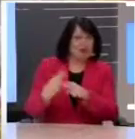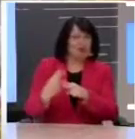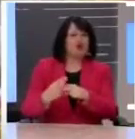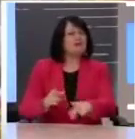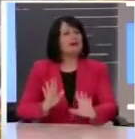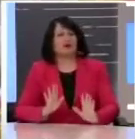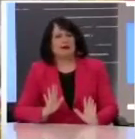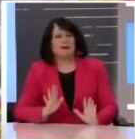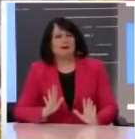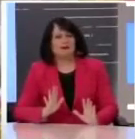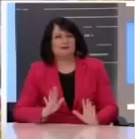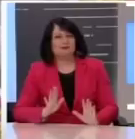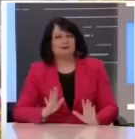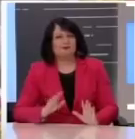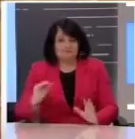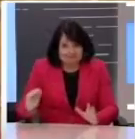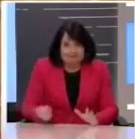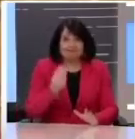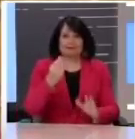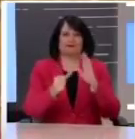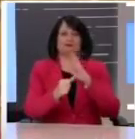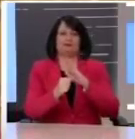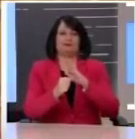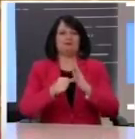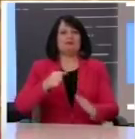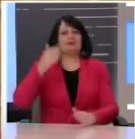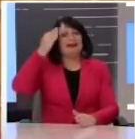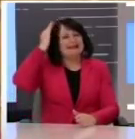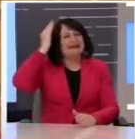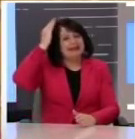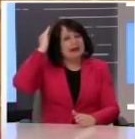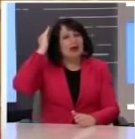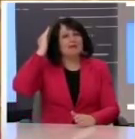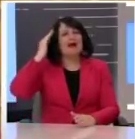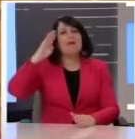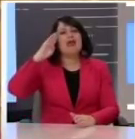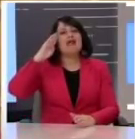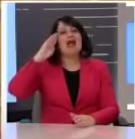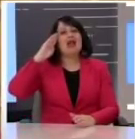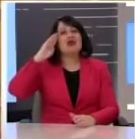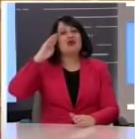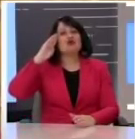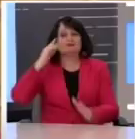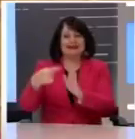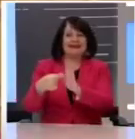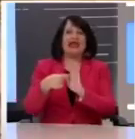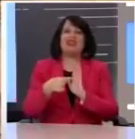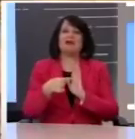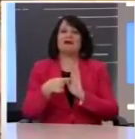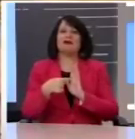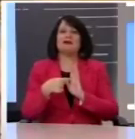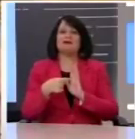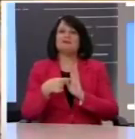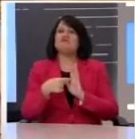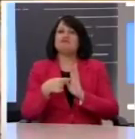ήταν ότι όταν εξελέγει ο πρόεδρος Τραμπ, Τα μηνύματα που εξέπεμπε ήταν